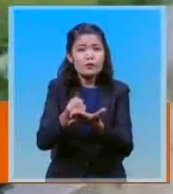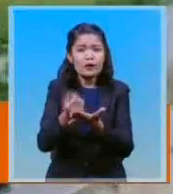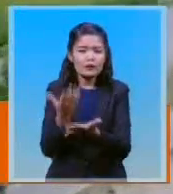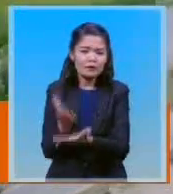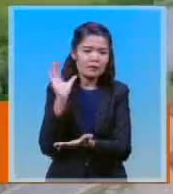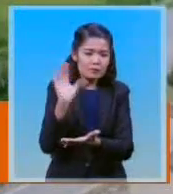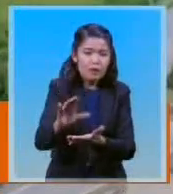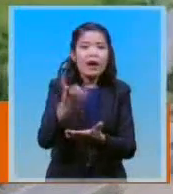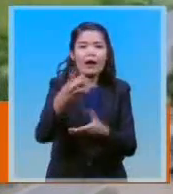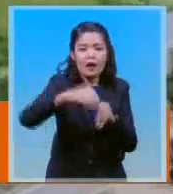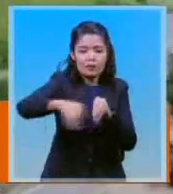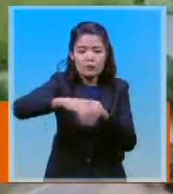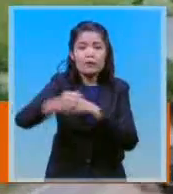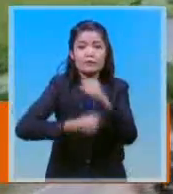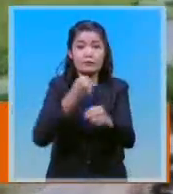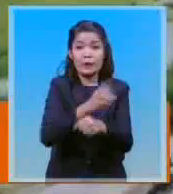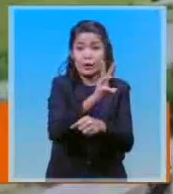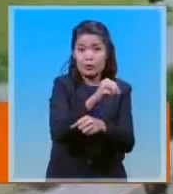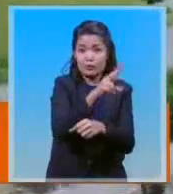ปัจจุบันนี้ครับ